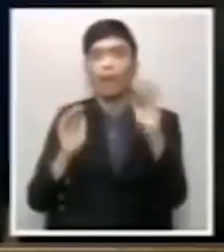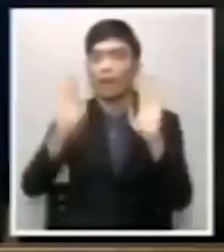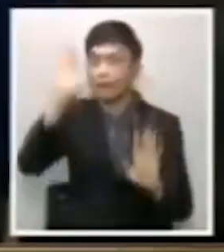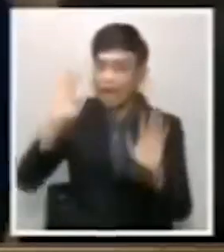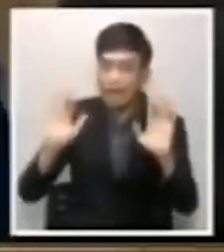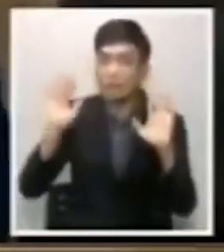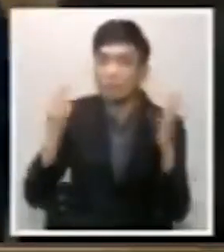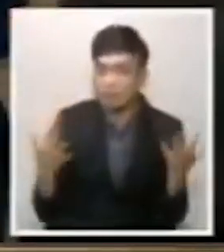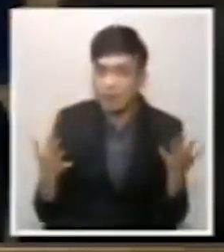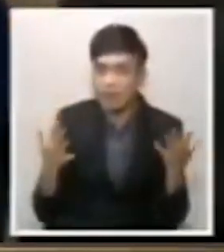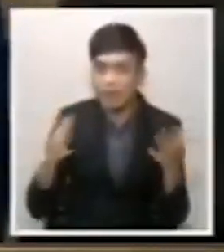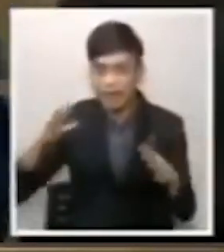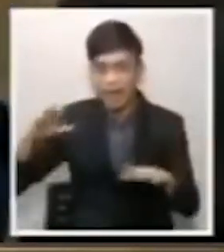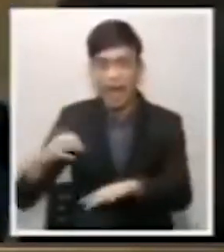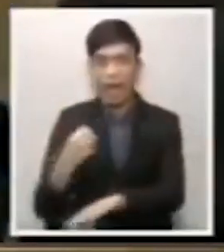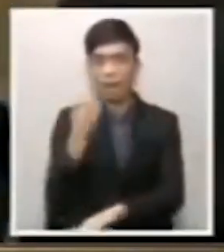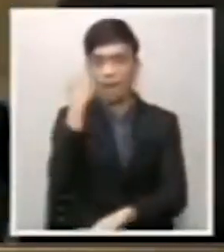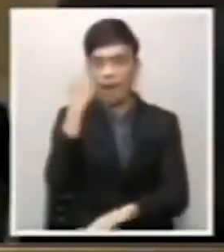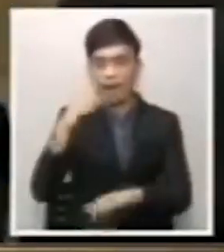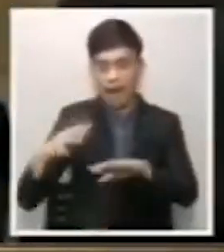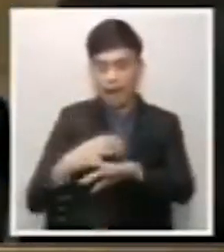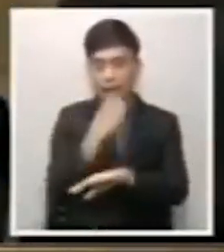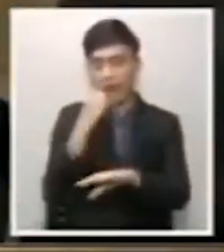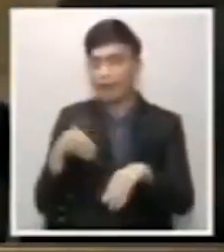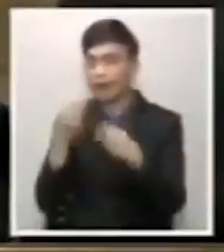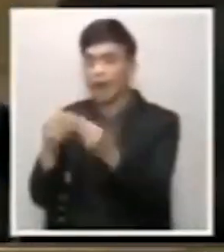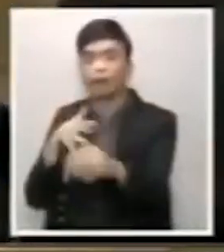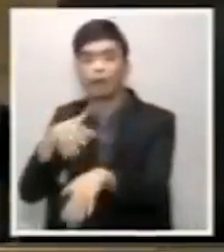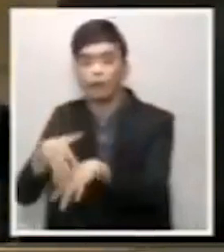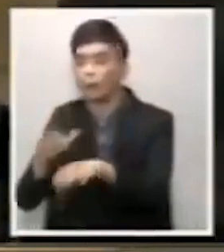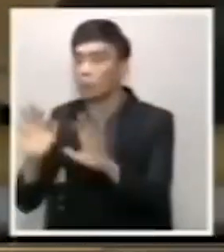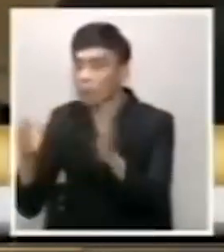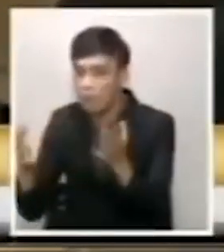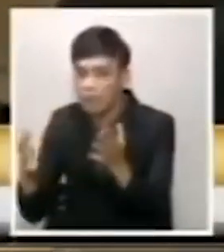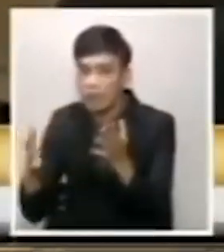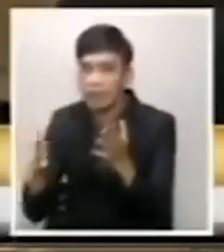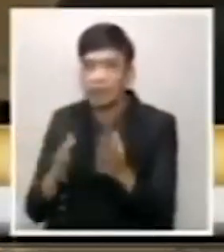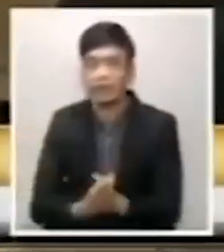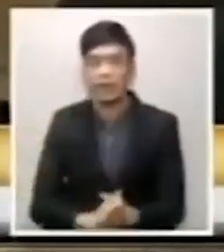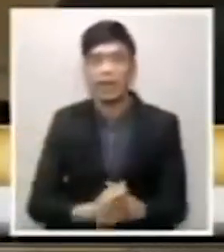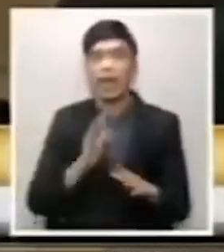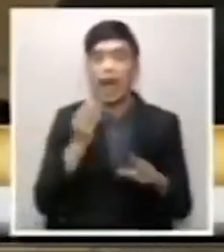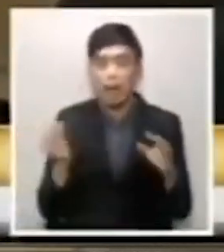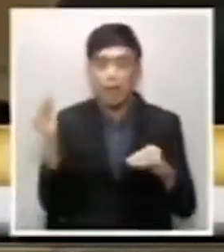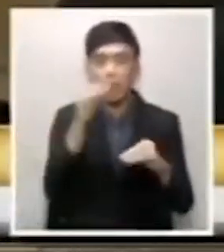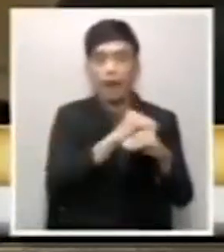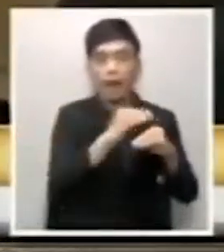ทำให้อำนาจของประชาชนนั้นด้อยลงในขณะที่ทำให้อำนาจของคณะรัฐประหารนั้นเพิ่มขึ้น